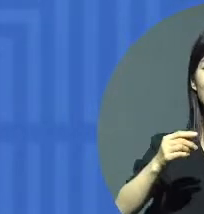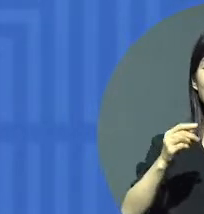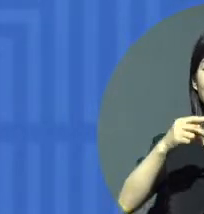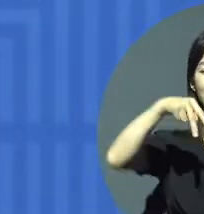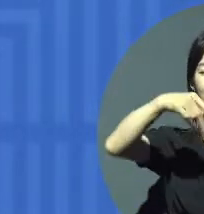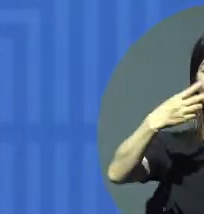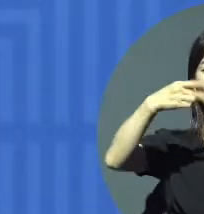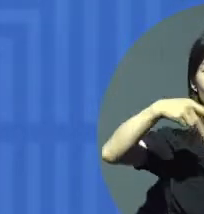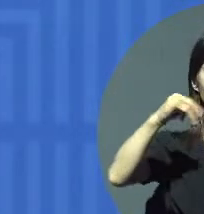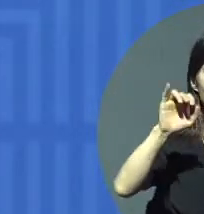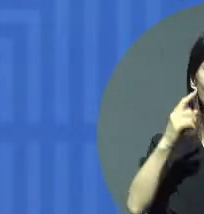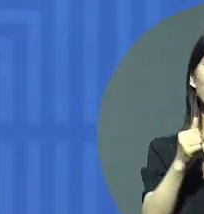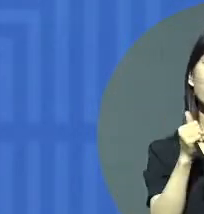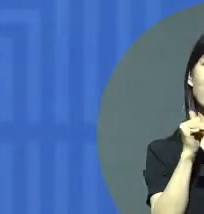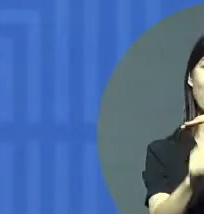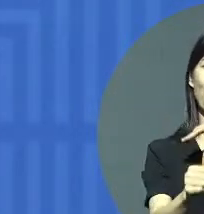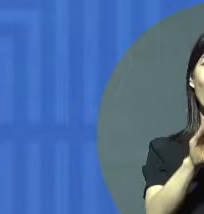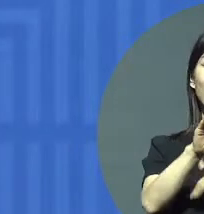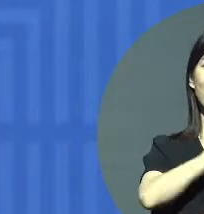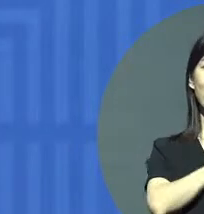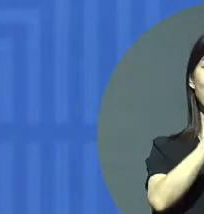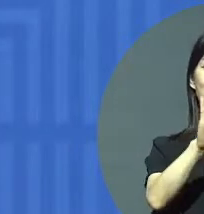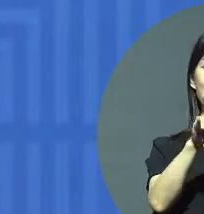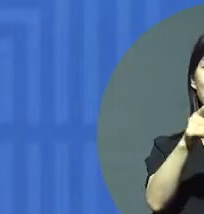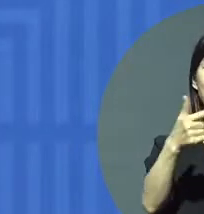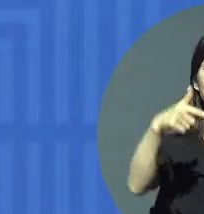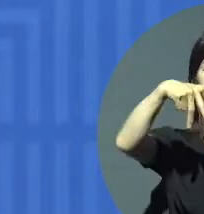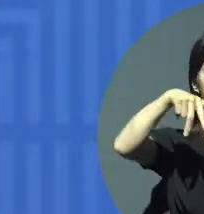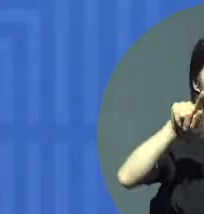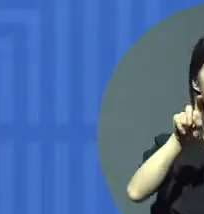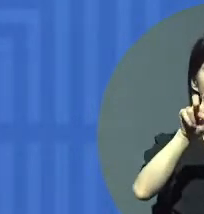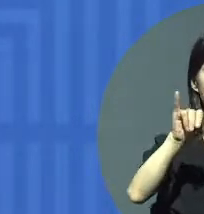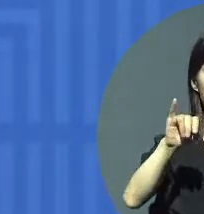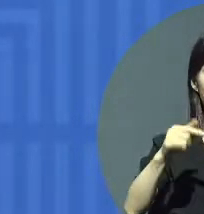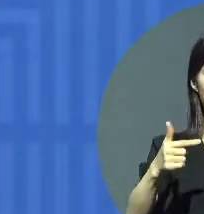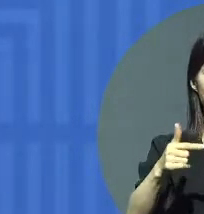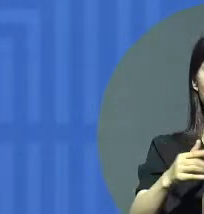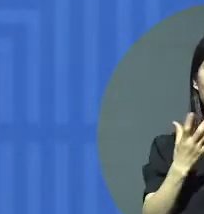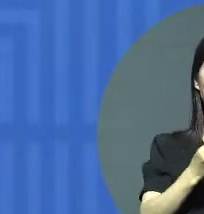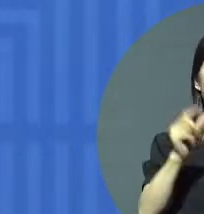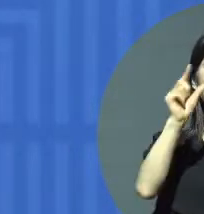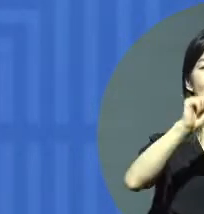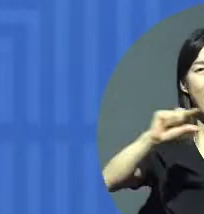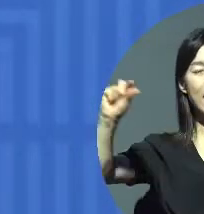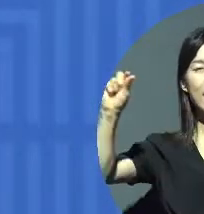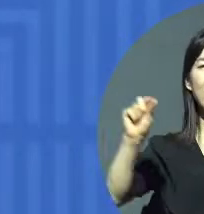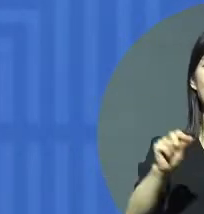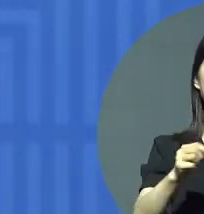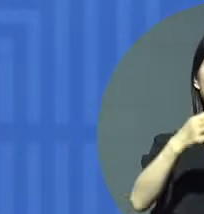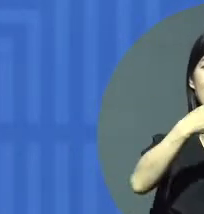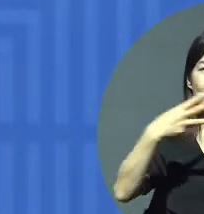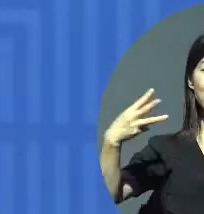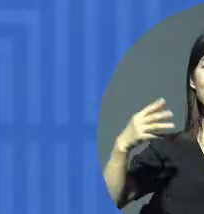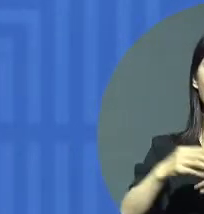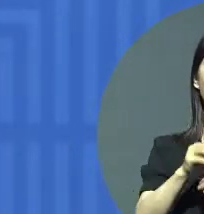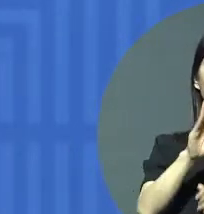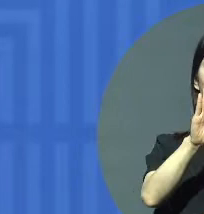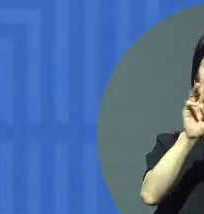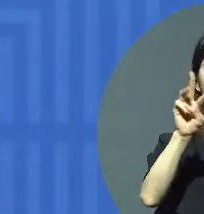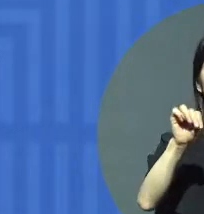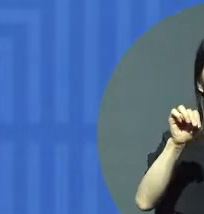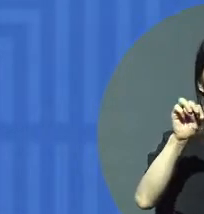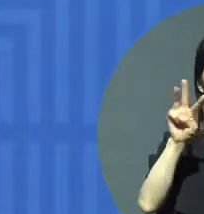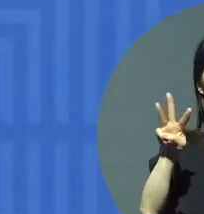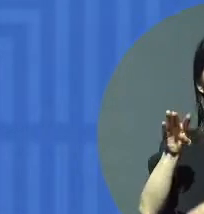대표이신 벤자민 휴버트 연사인데요. 나이키, 펩시, BMW, 삼성, 브라운, 네, 정말